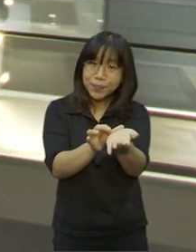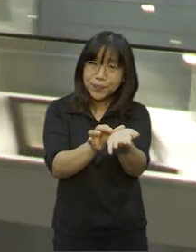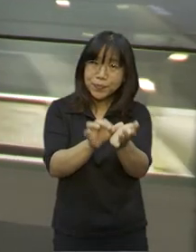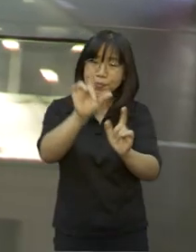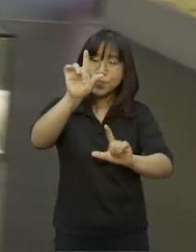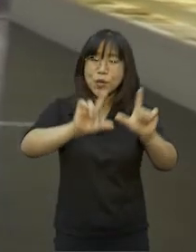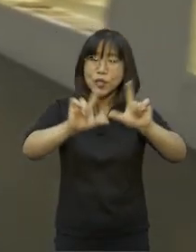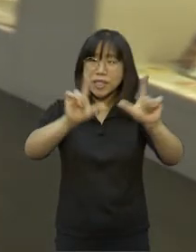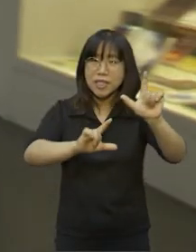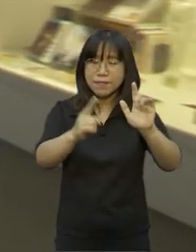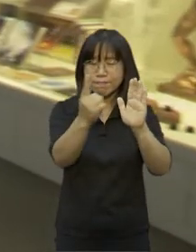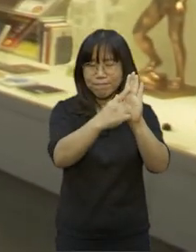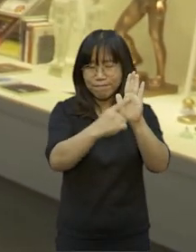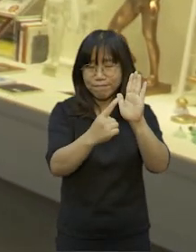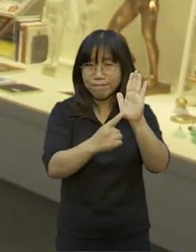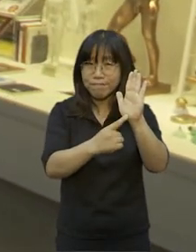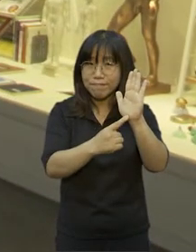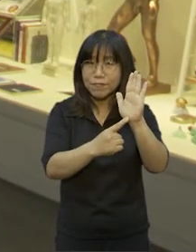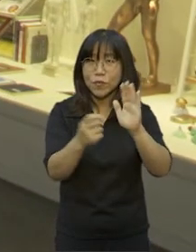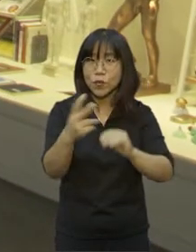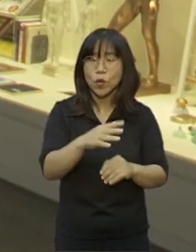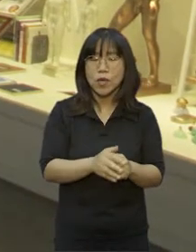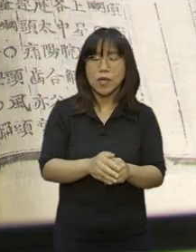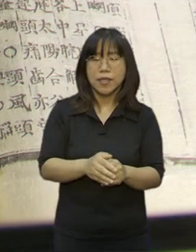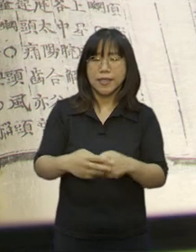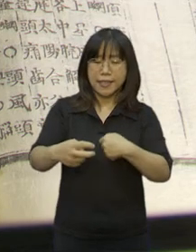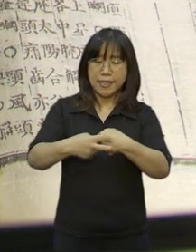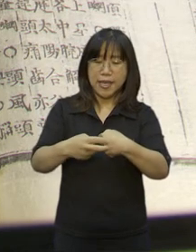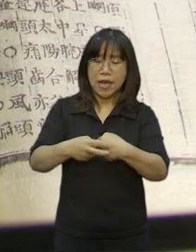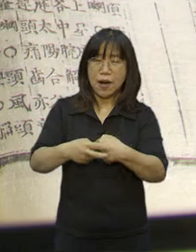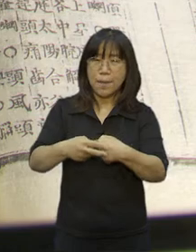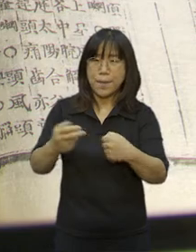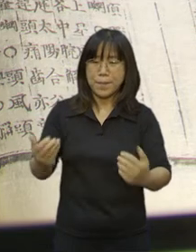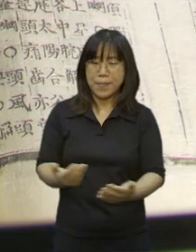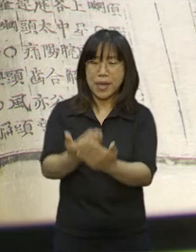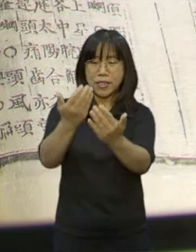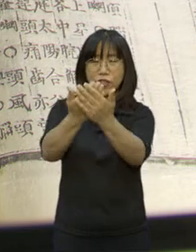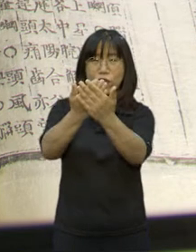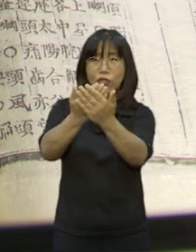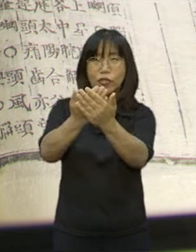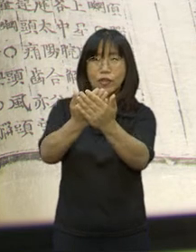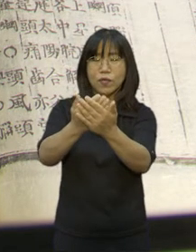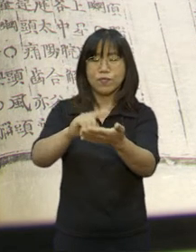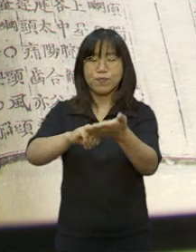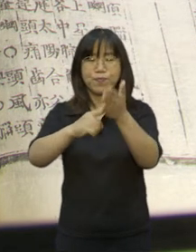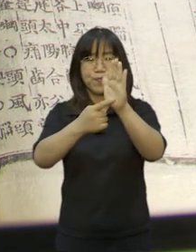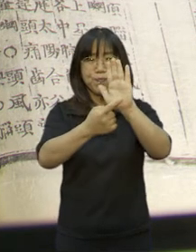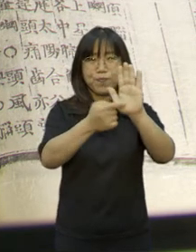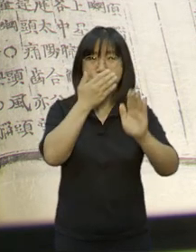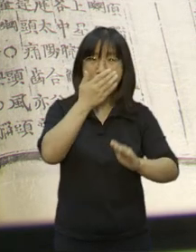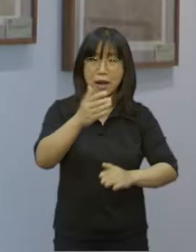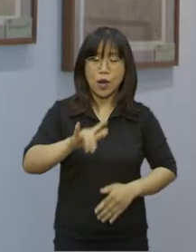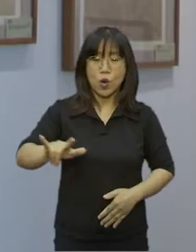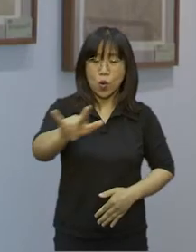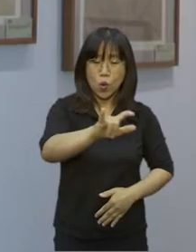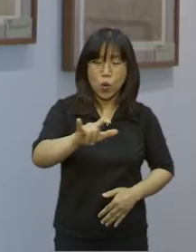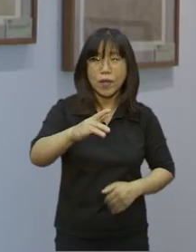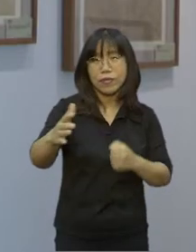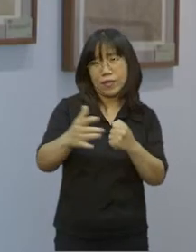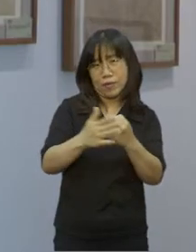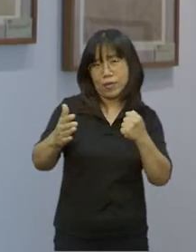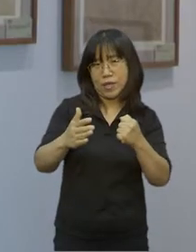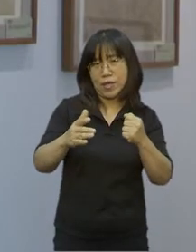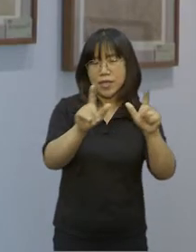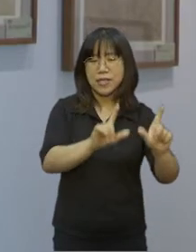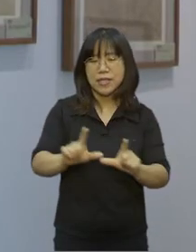침구시술 위치를 표시해놓은 동인도와 조선시대 의학의 발달을 볼 수 있는 자료도 함께 감상할 수 있습니다.